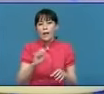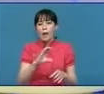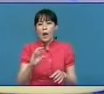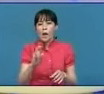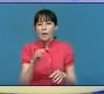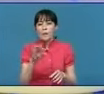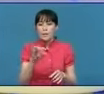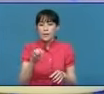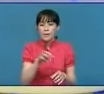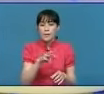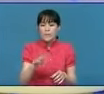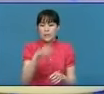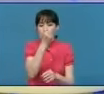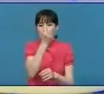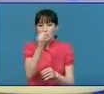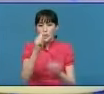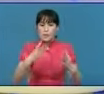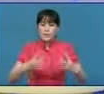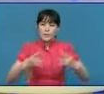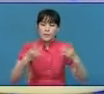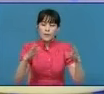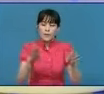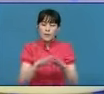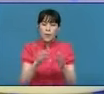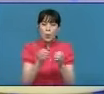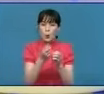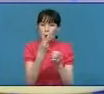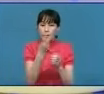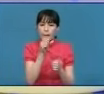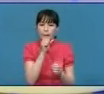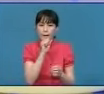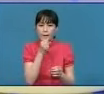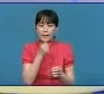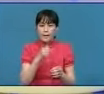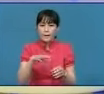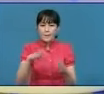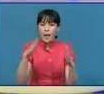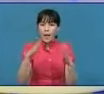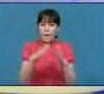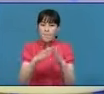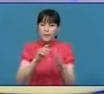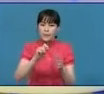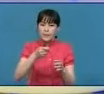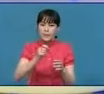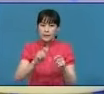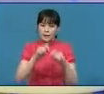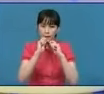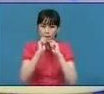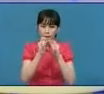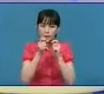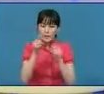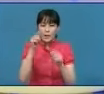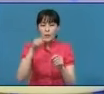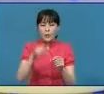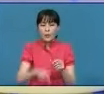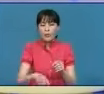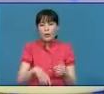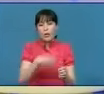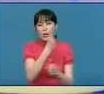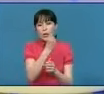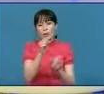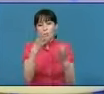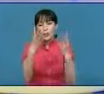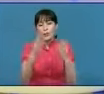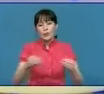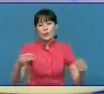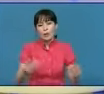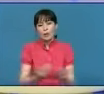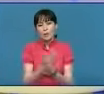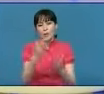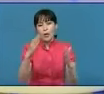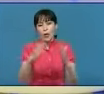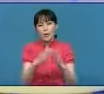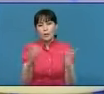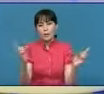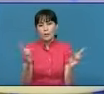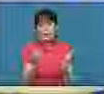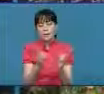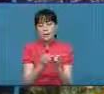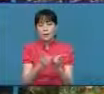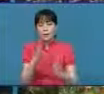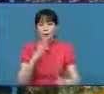жеңіс мерекесі қарсаңда 12 майдангерге пәтер кілтін табыс етті. Енді олар жеңіс күнін жаңа үйде тойлайтын болды.